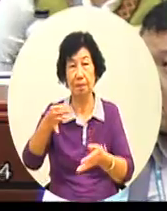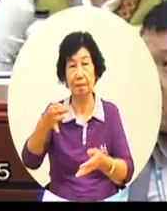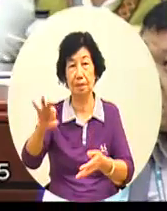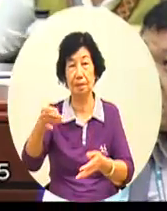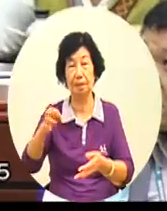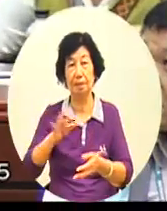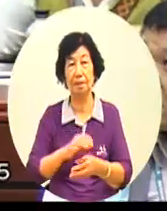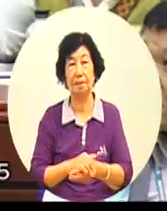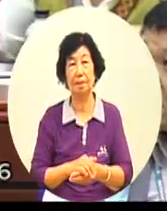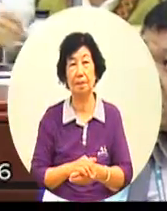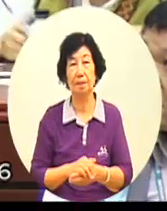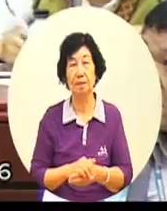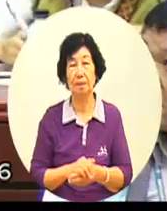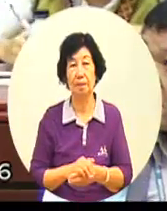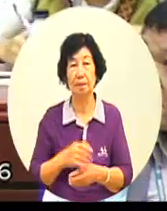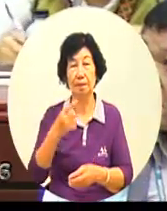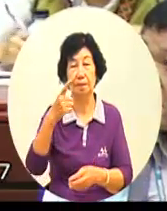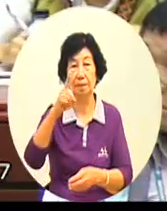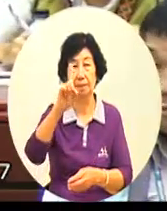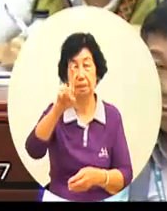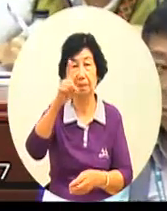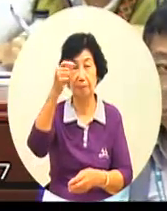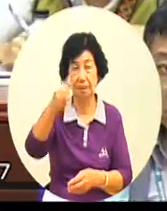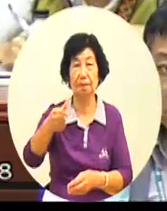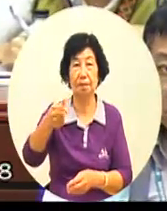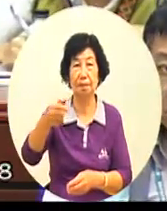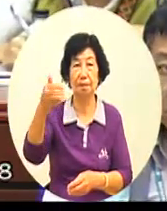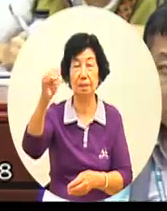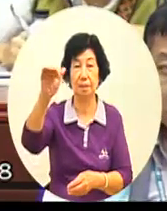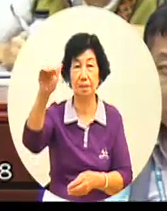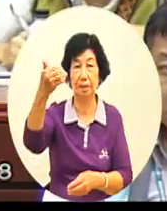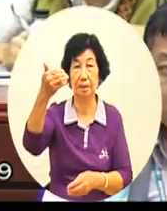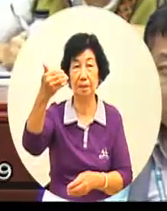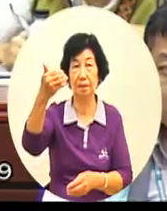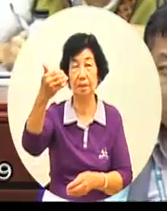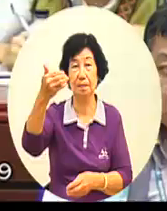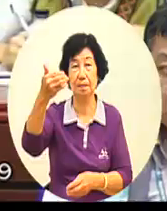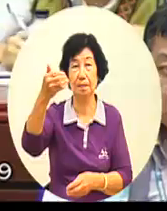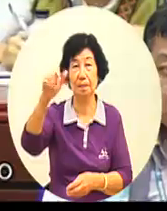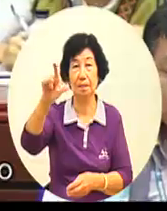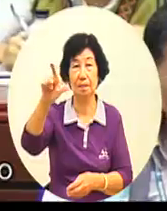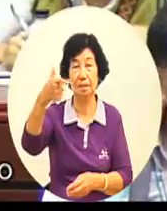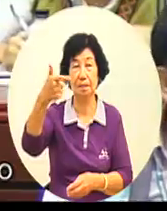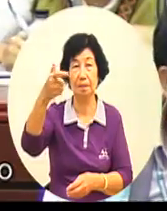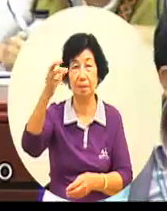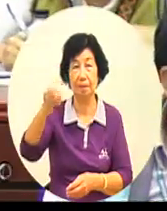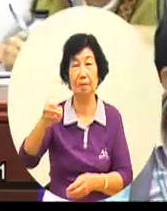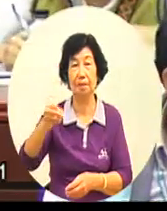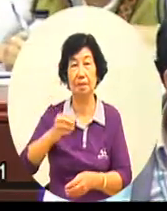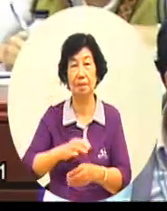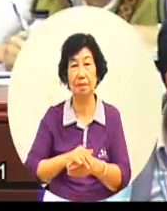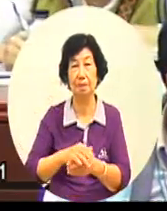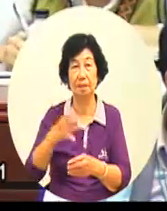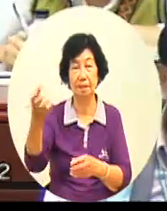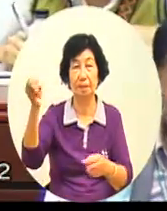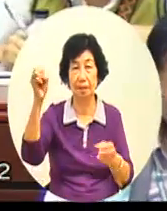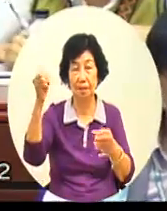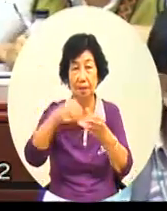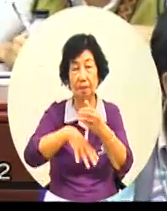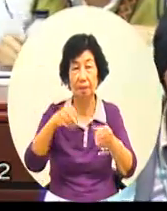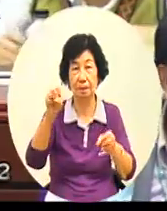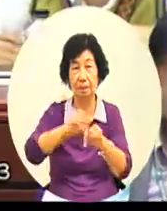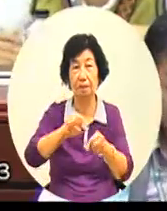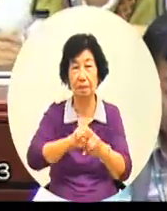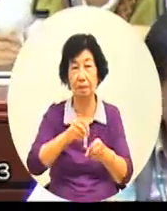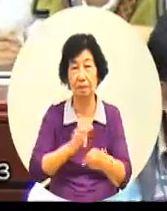了？ 哎，对不起，刚刚算错了，1.96亿。 不是超过两亿了吗？啊，超过两亿了没有？把这个加进去的话。 啊，我